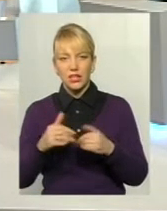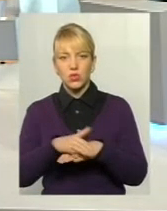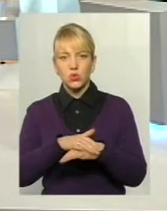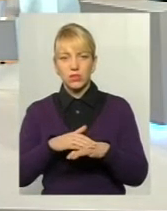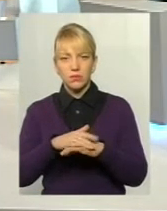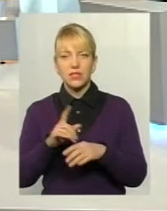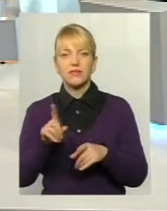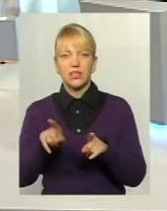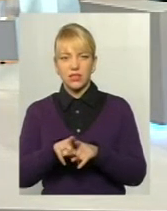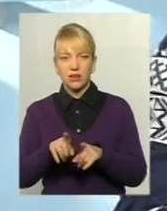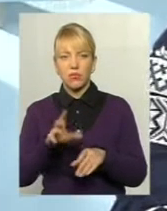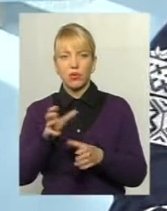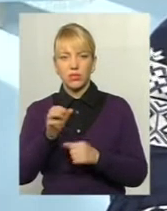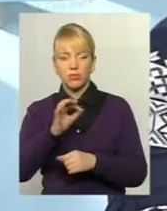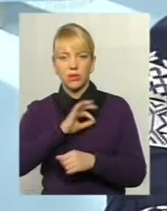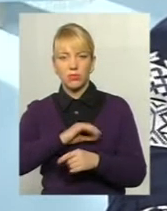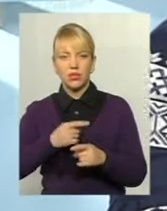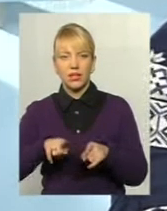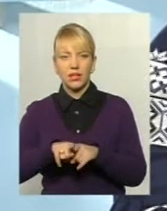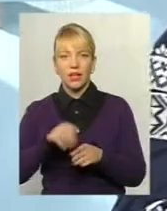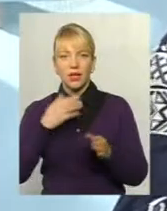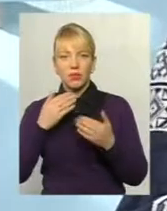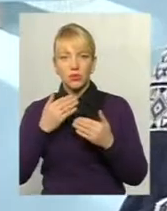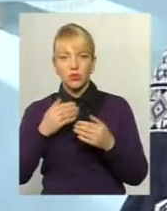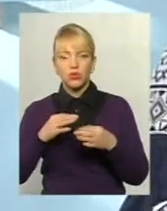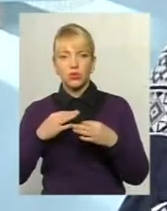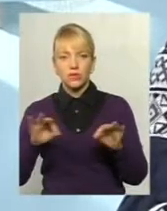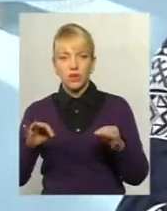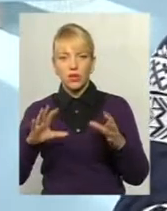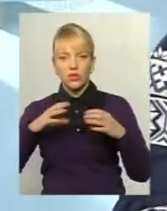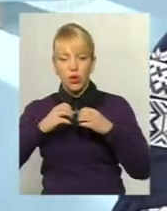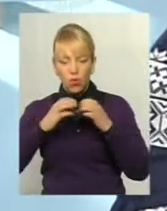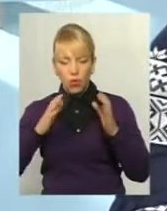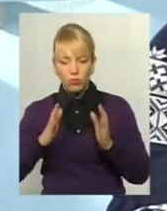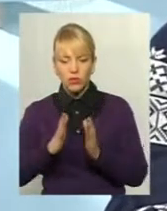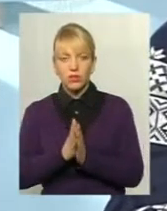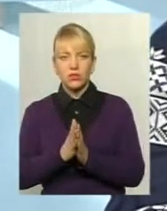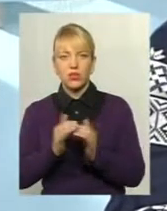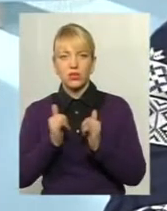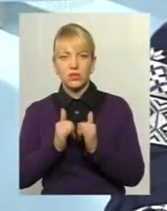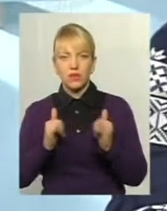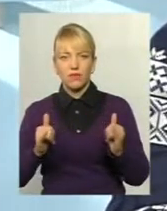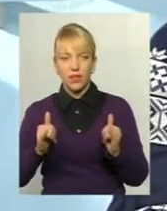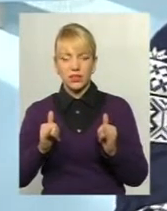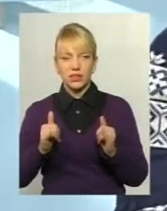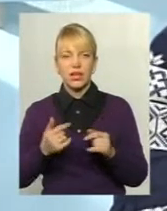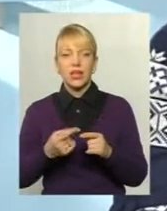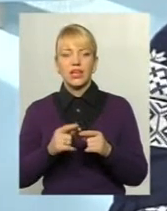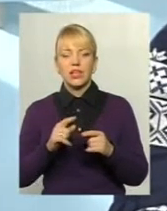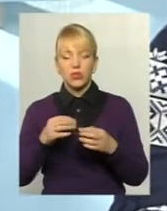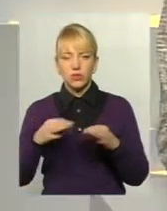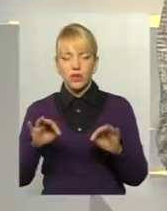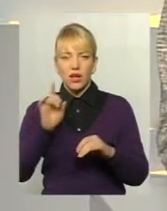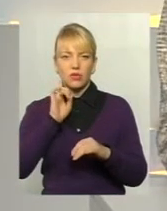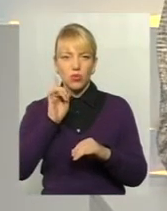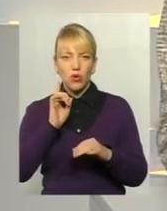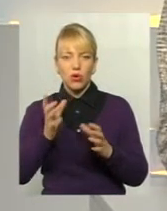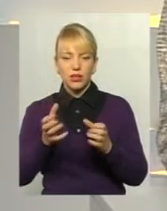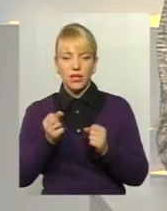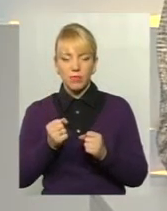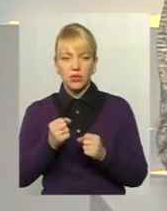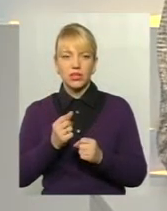І саме такі підходи дійсно дозволяють комплексно розвиватися територіям, дозволяють молоді отримувати мотивацію,